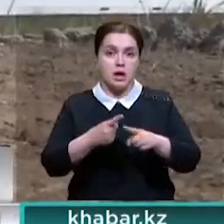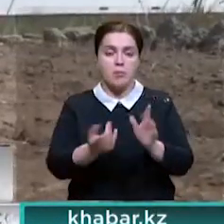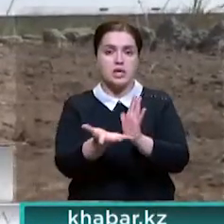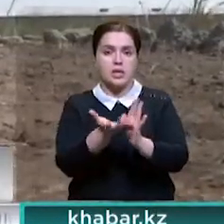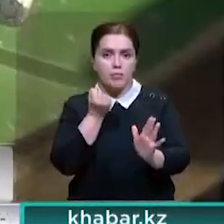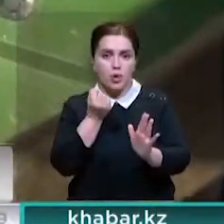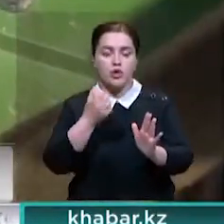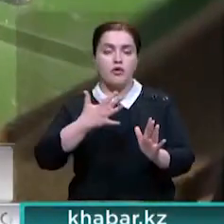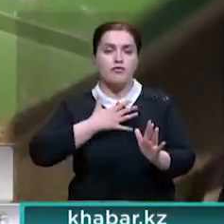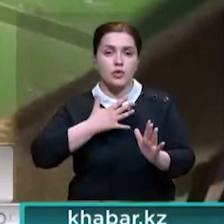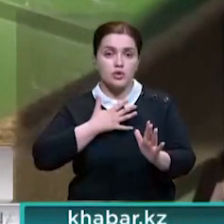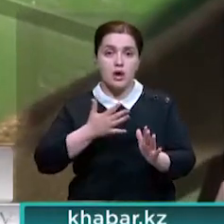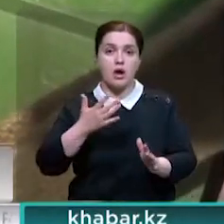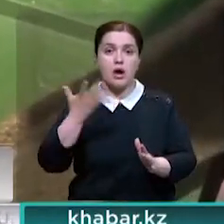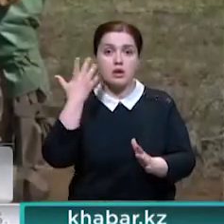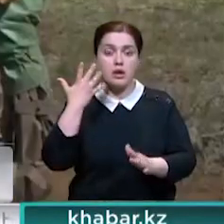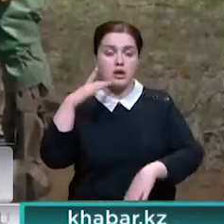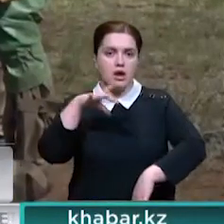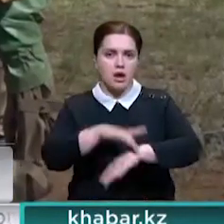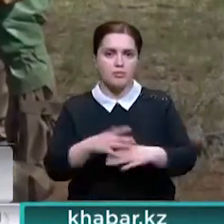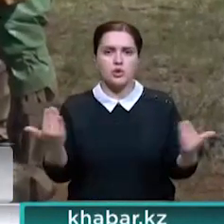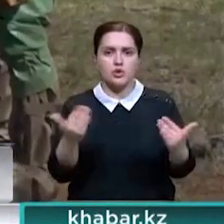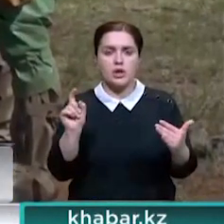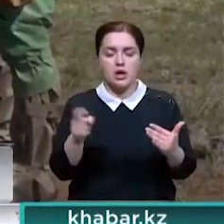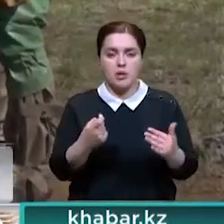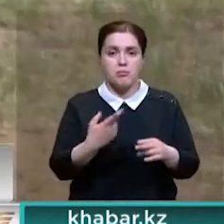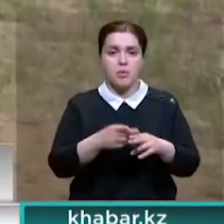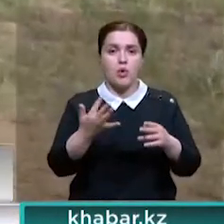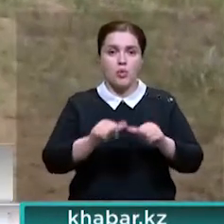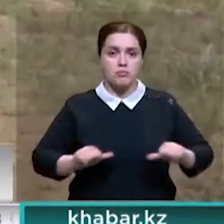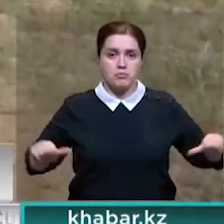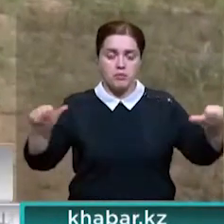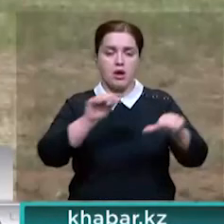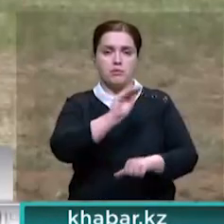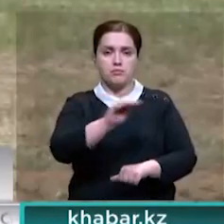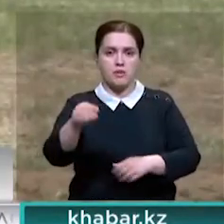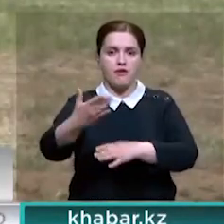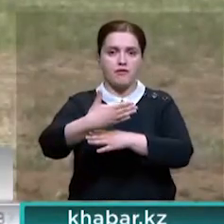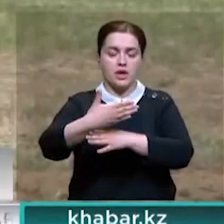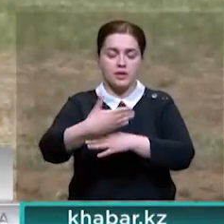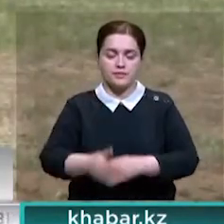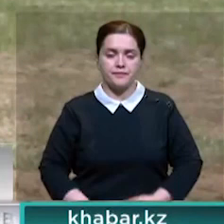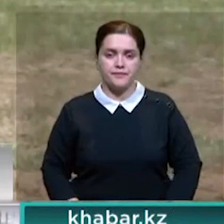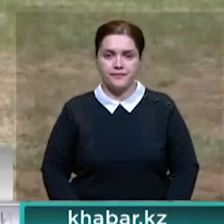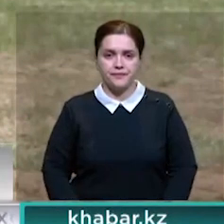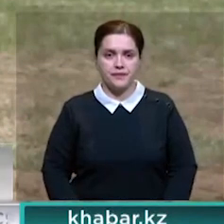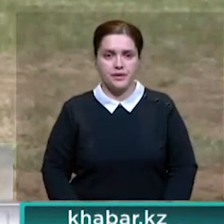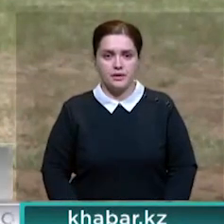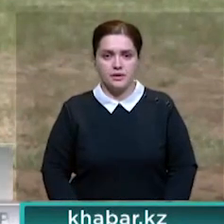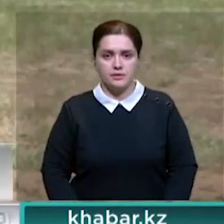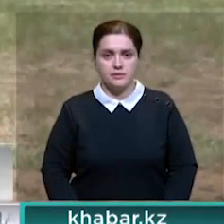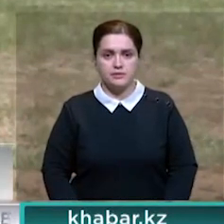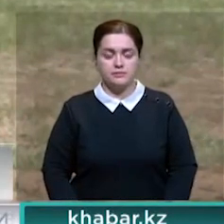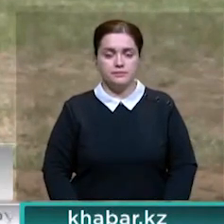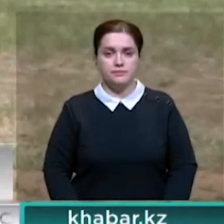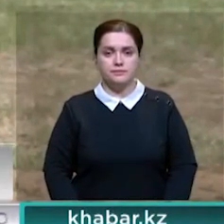воздуха. После определения радиоактивного вещества границы участка определяют такими флажками. Данные полигоны практики.